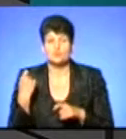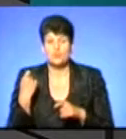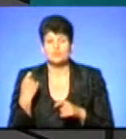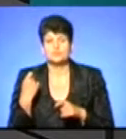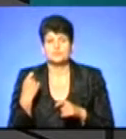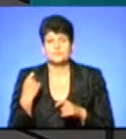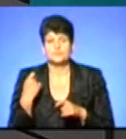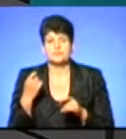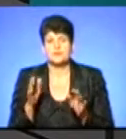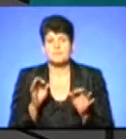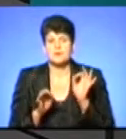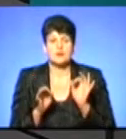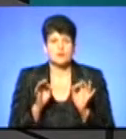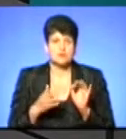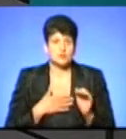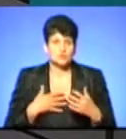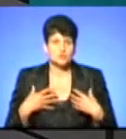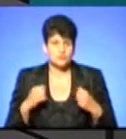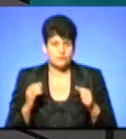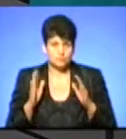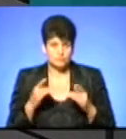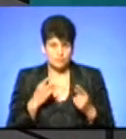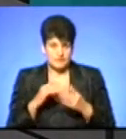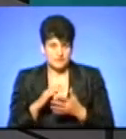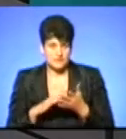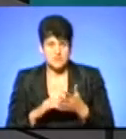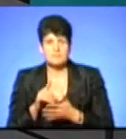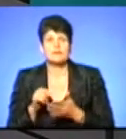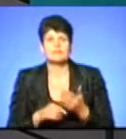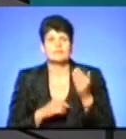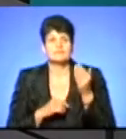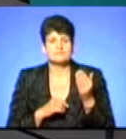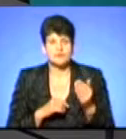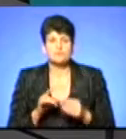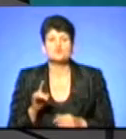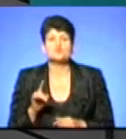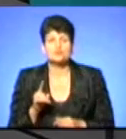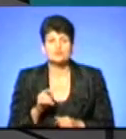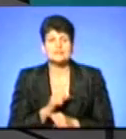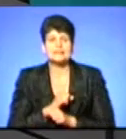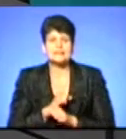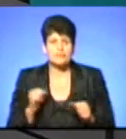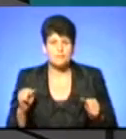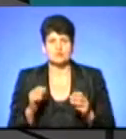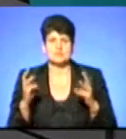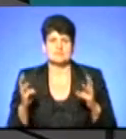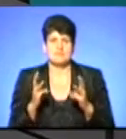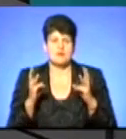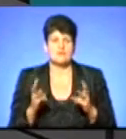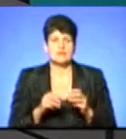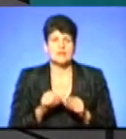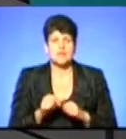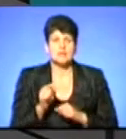навколишнього середовища та нашого здоров'я будемо говорити далі. Питання до вас. Чому таке не можна спалювати, так, окрім того,